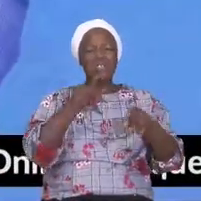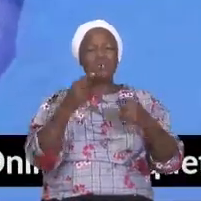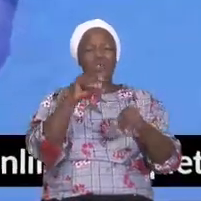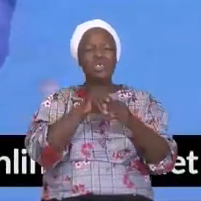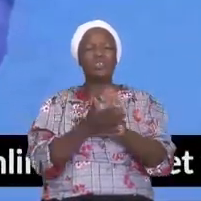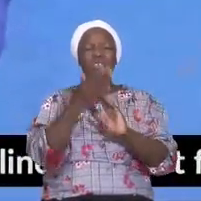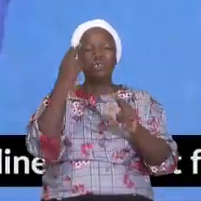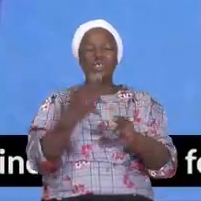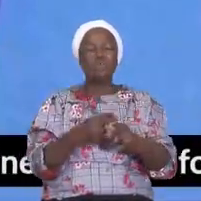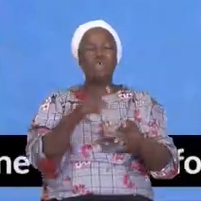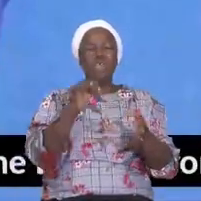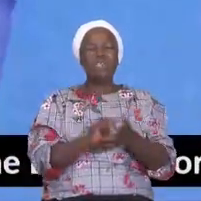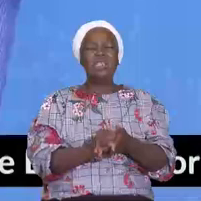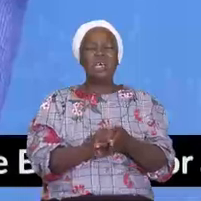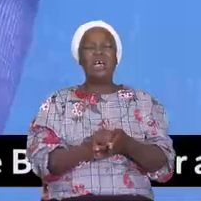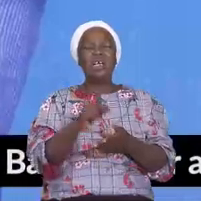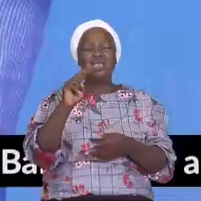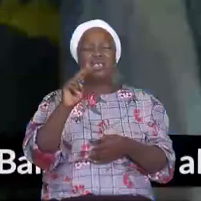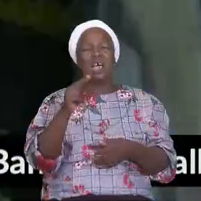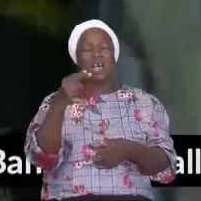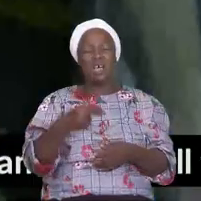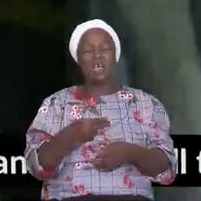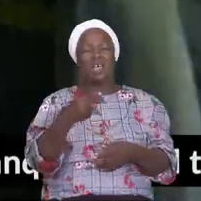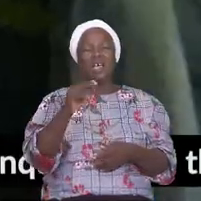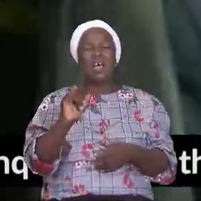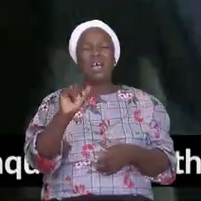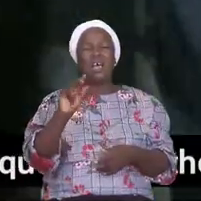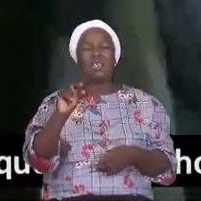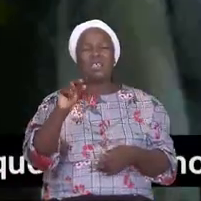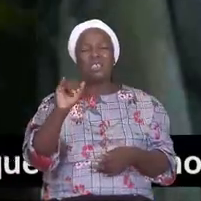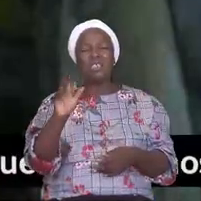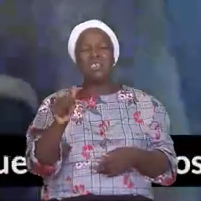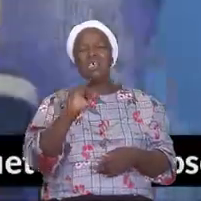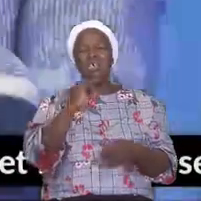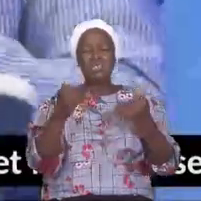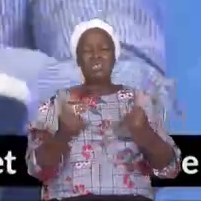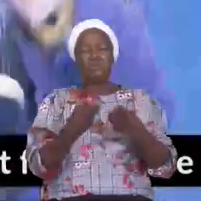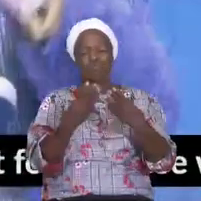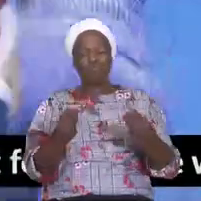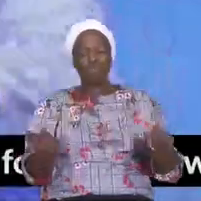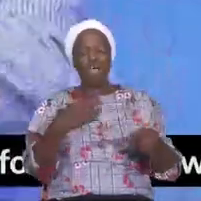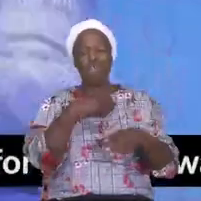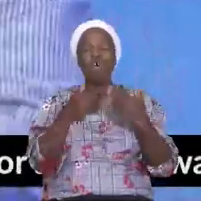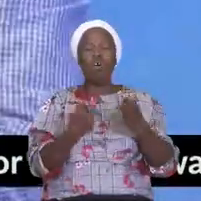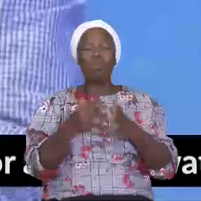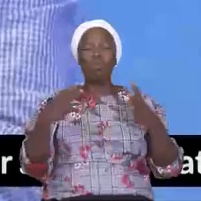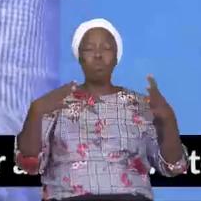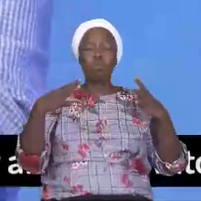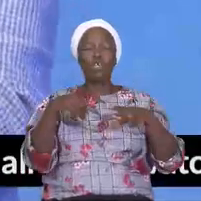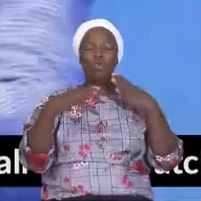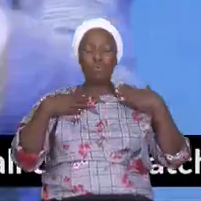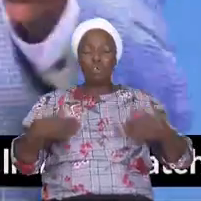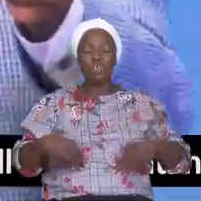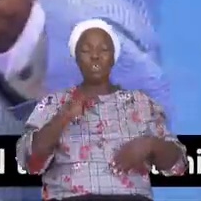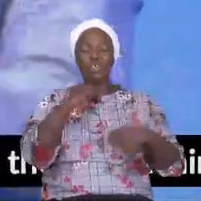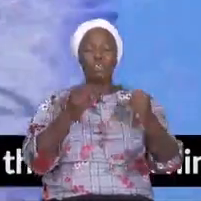parti. L'asthme est parti. Au nom de Jésus. L'hernie est maintenant dissous.